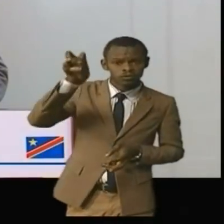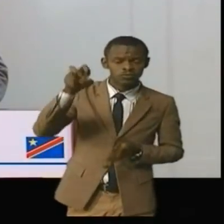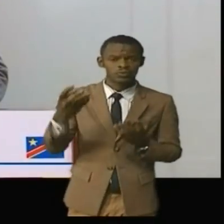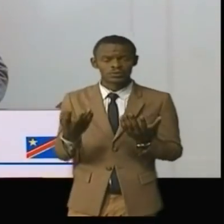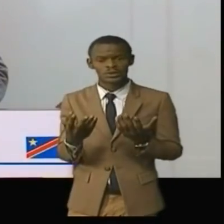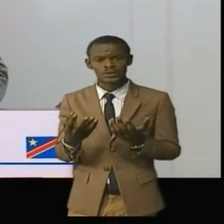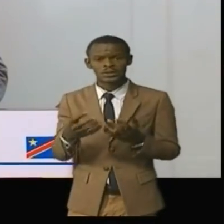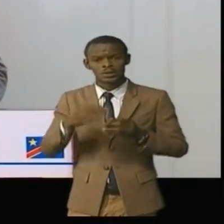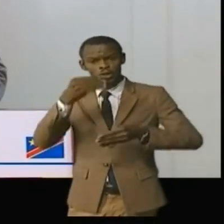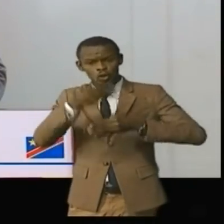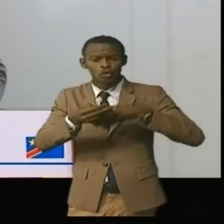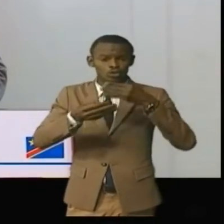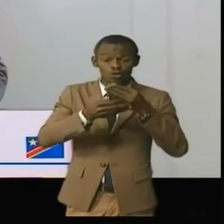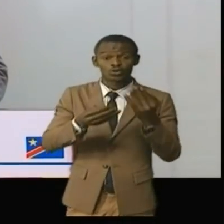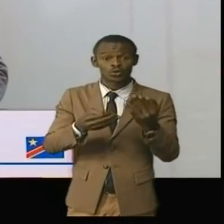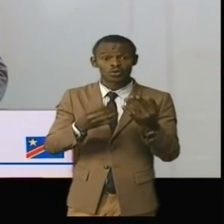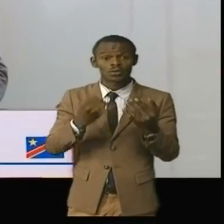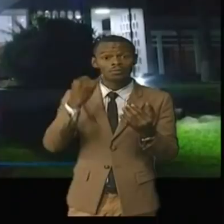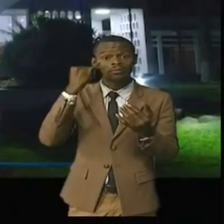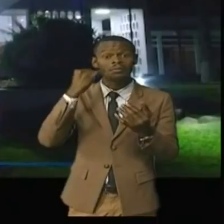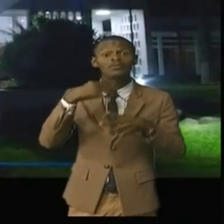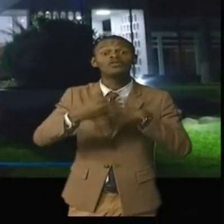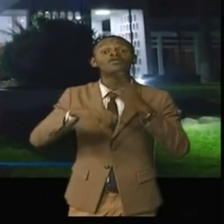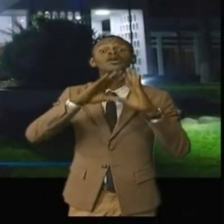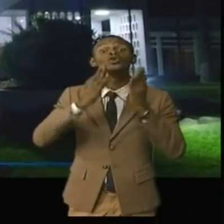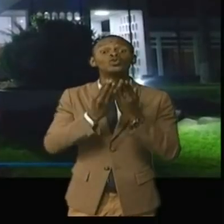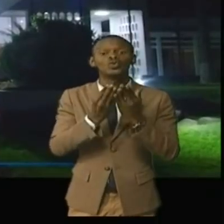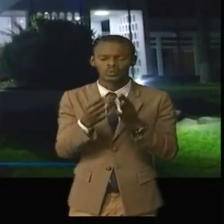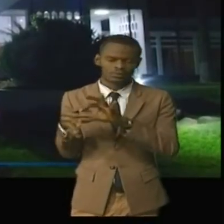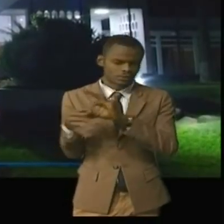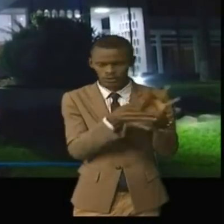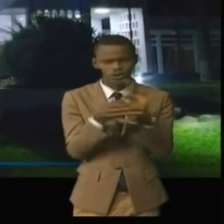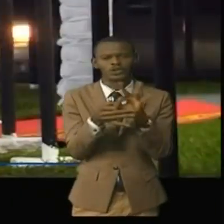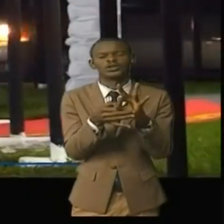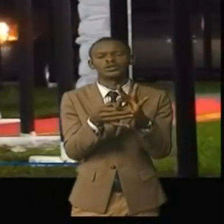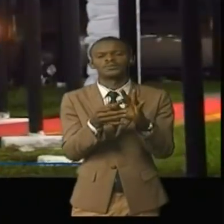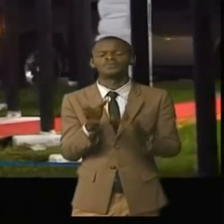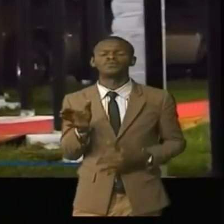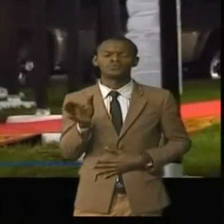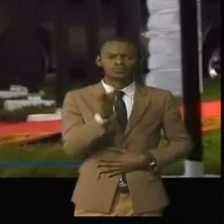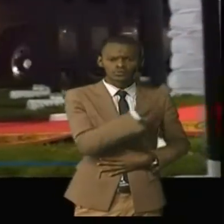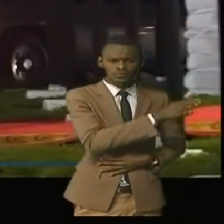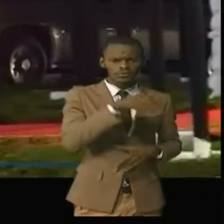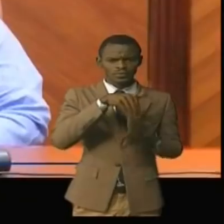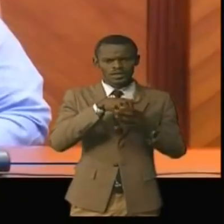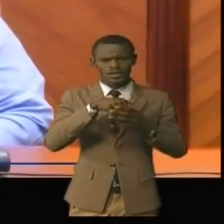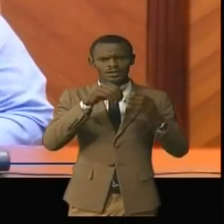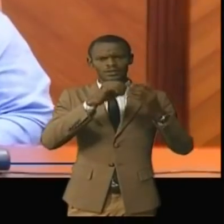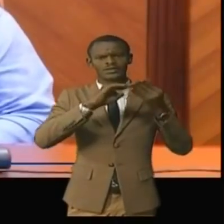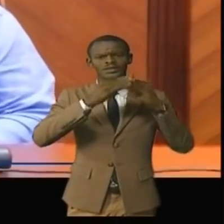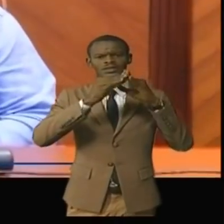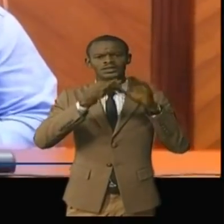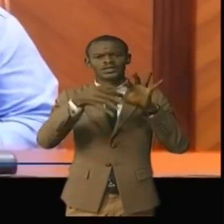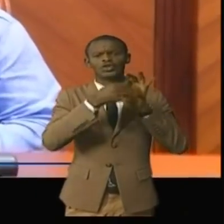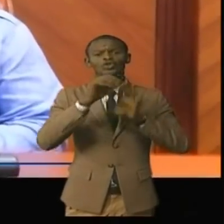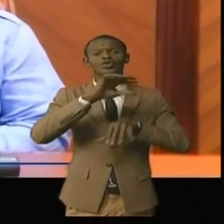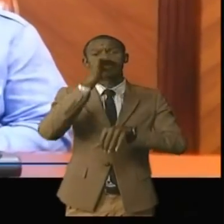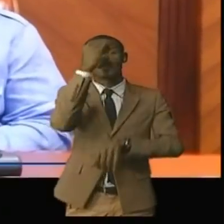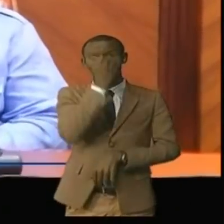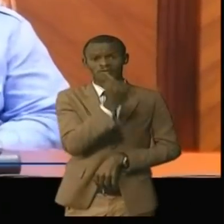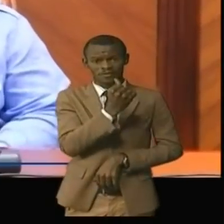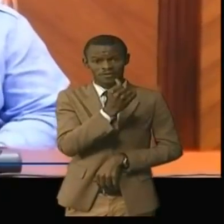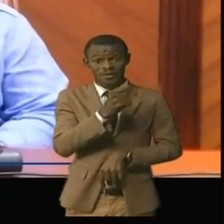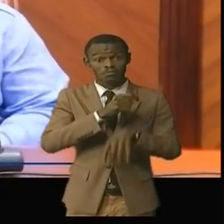été évoqués au cours des entretiens. À la Cité de l'Union africaine, le président de la République Félix Antoine Tshisekedi